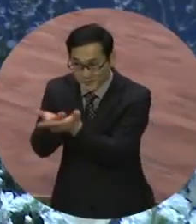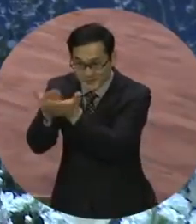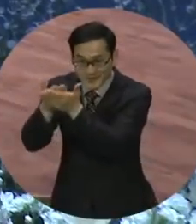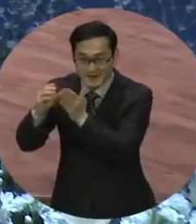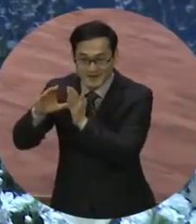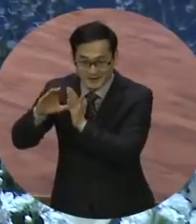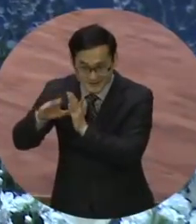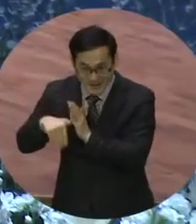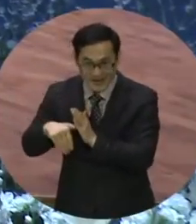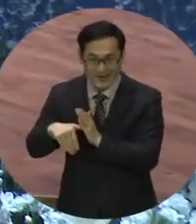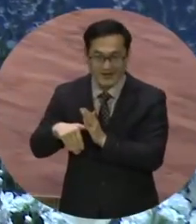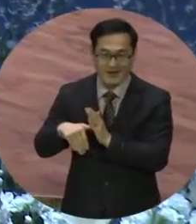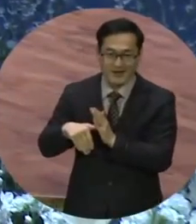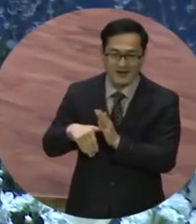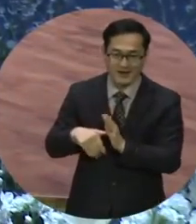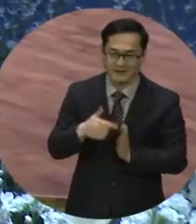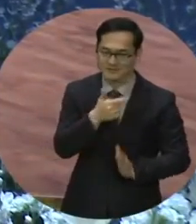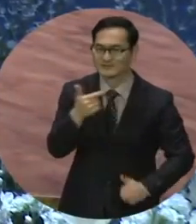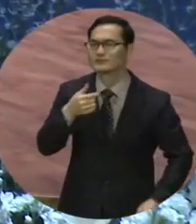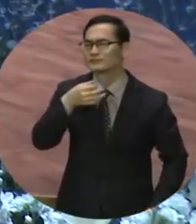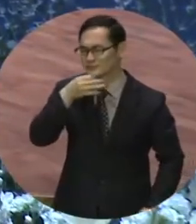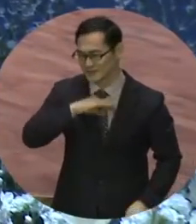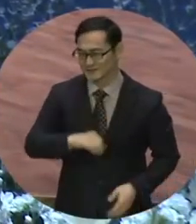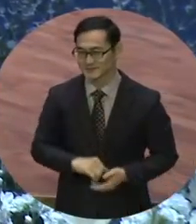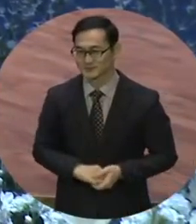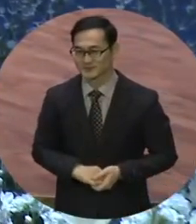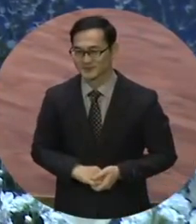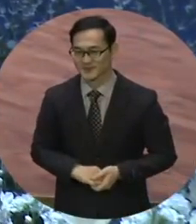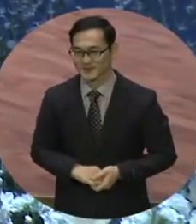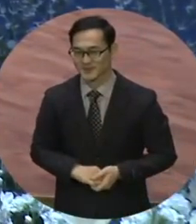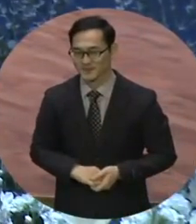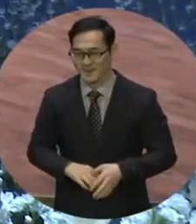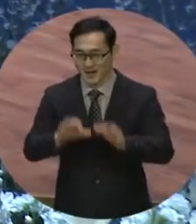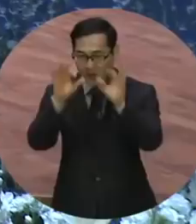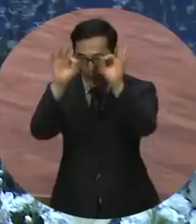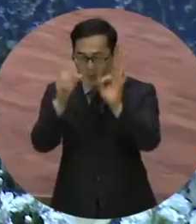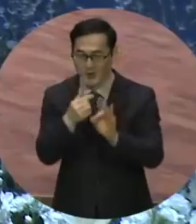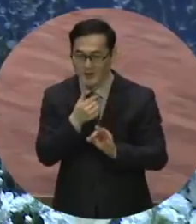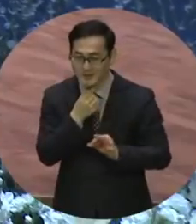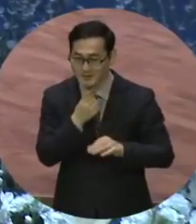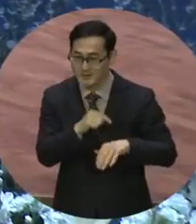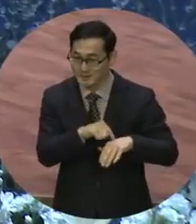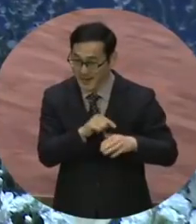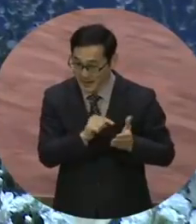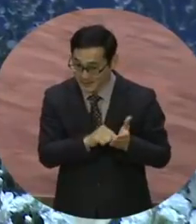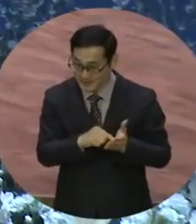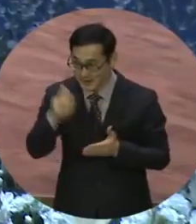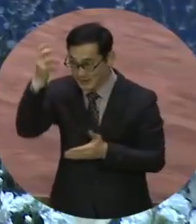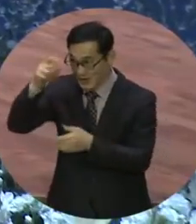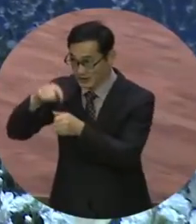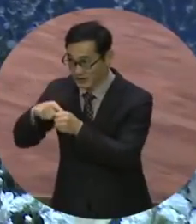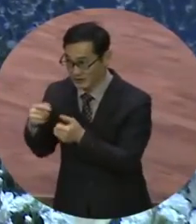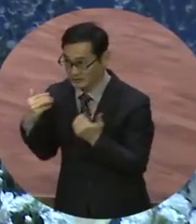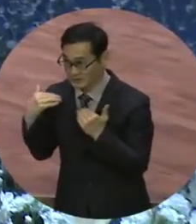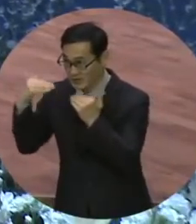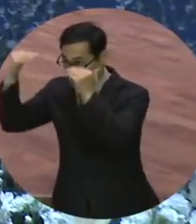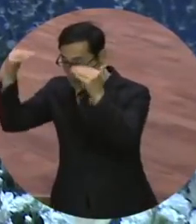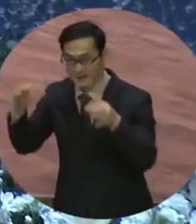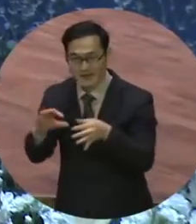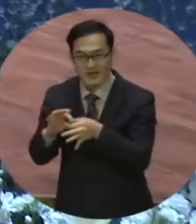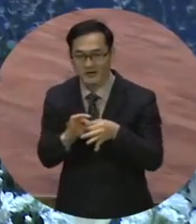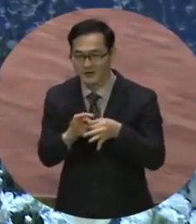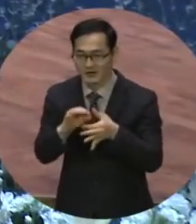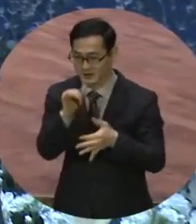큰 증거예요. 보고 싶어 하는 마음, 영적 성장과 연결됩니다.